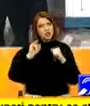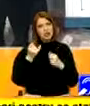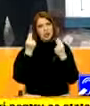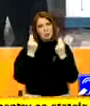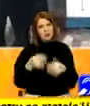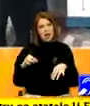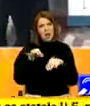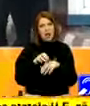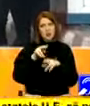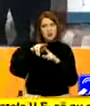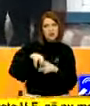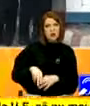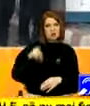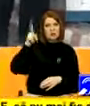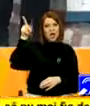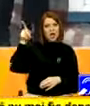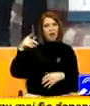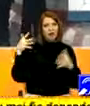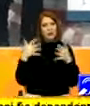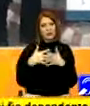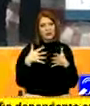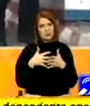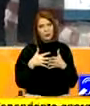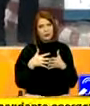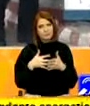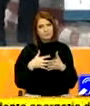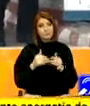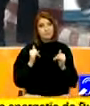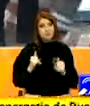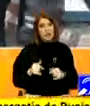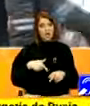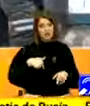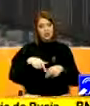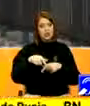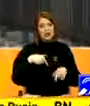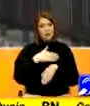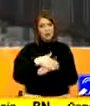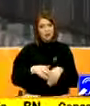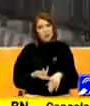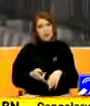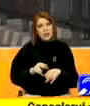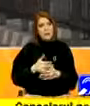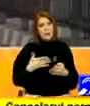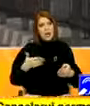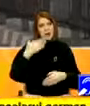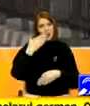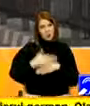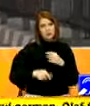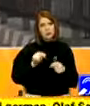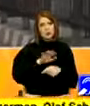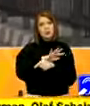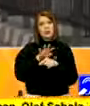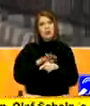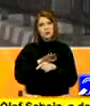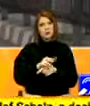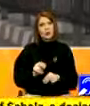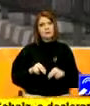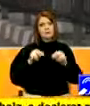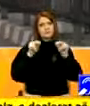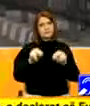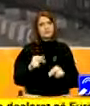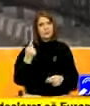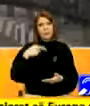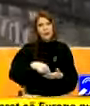soților care au rămas în mijlocul războiului. Aici traficul în vamă a crescut în ultimele 24 de ore. Au intrat în jur